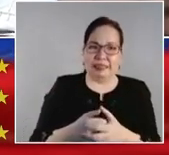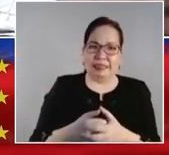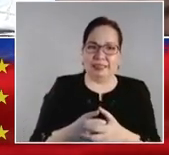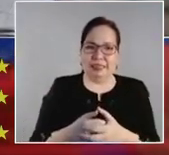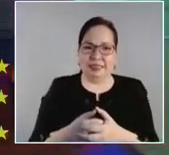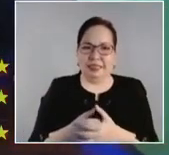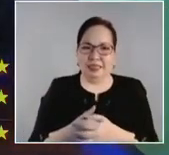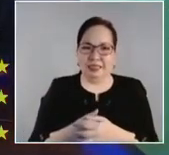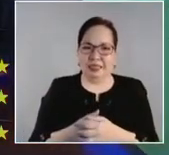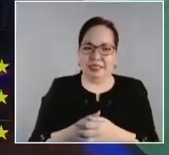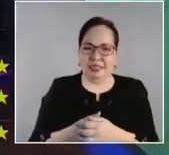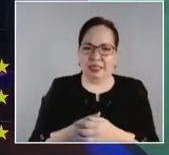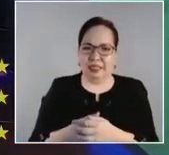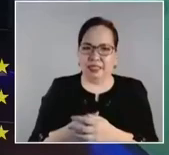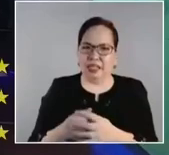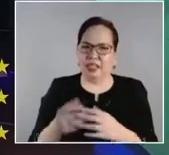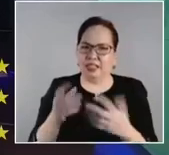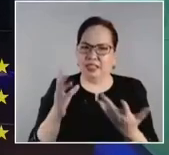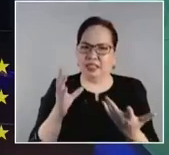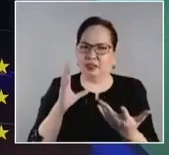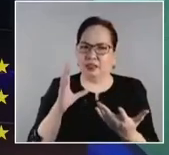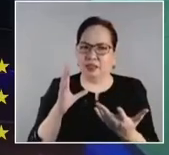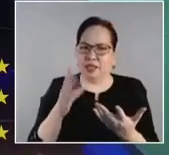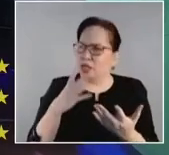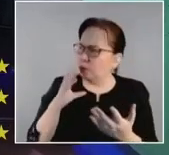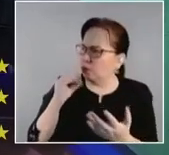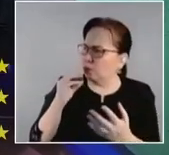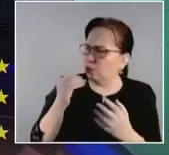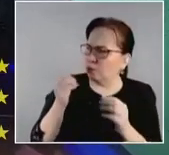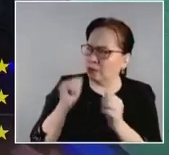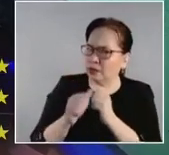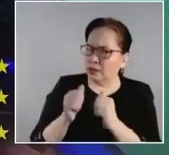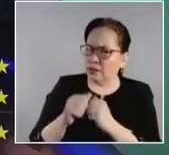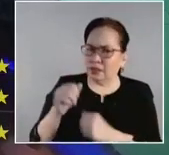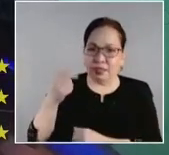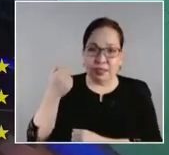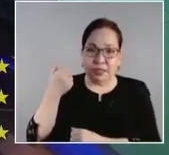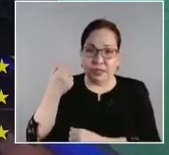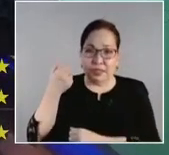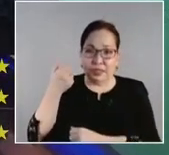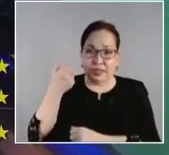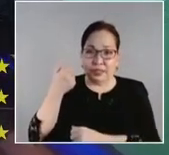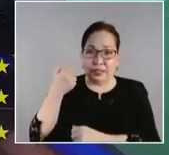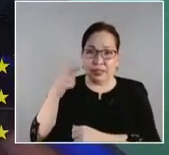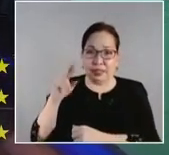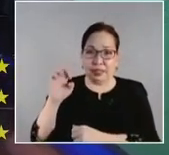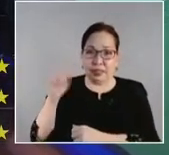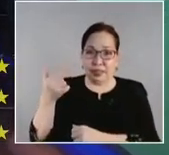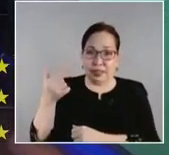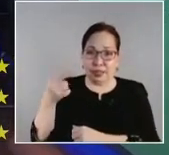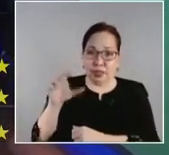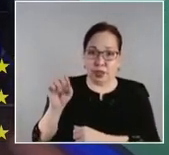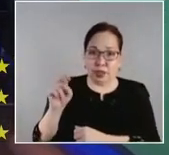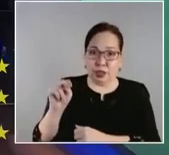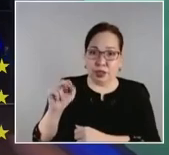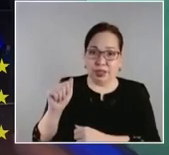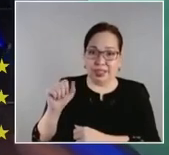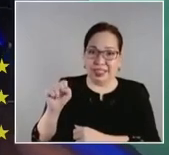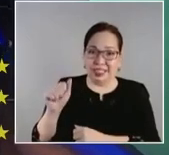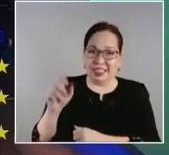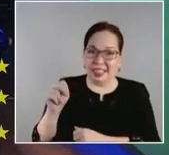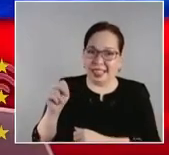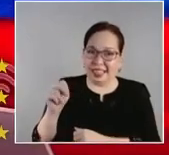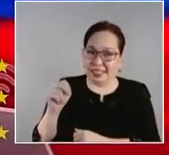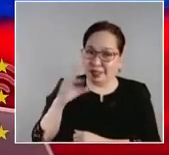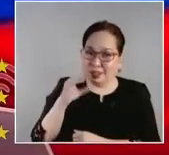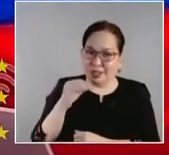Onasan? Sino bang mga naging... Greg Onasan? Ang alam ko po... Yung naging pinuno, sabi nyo kasi. Oh, siguro po, baka